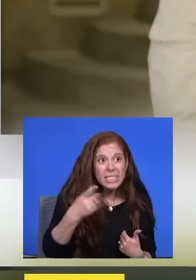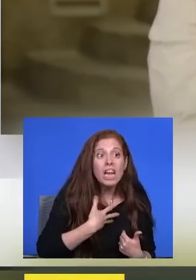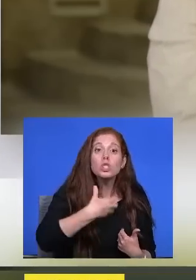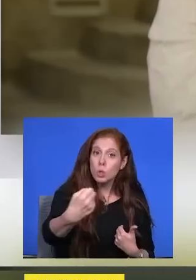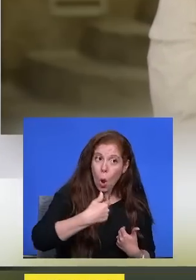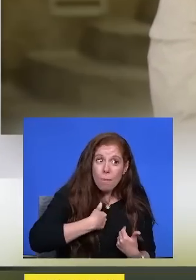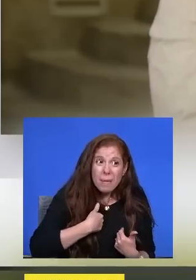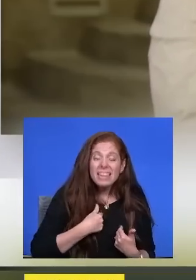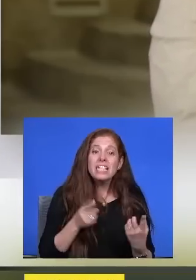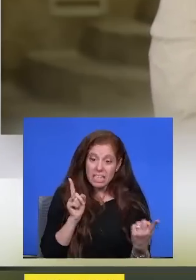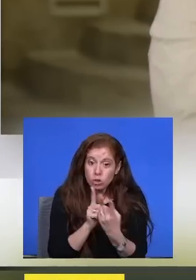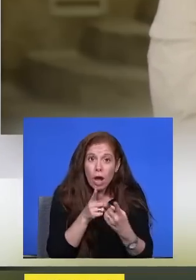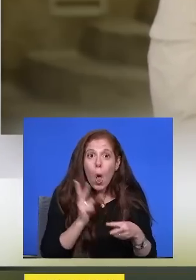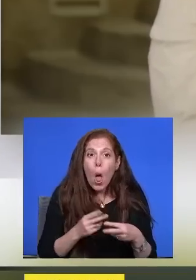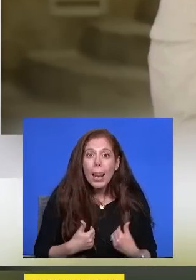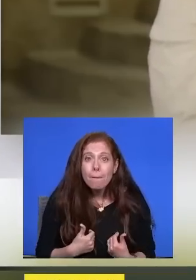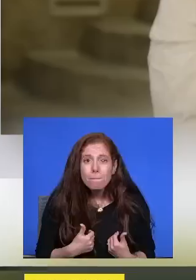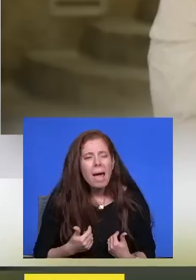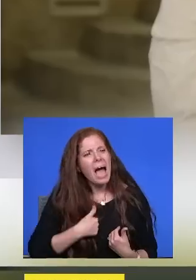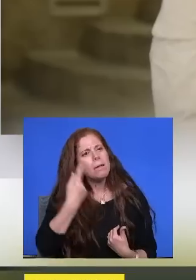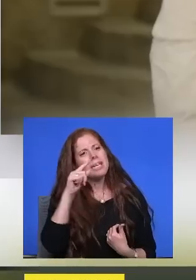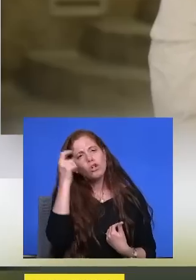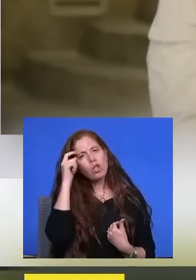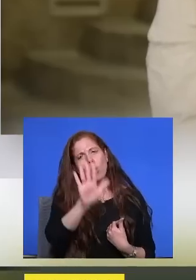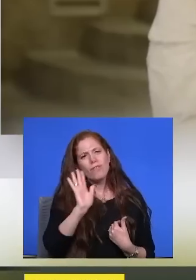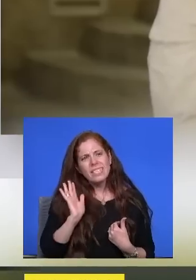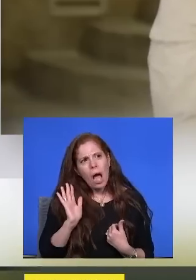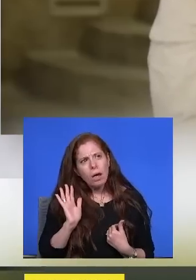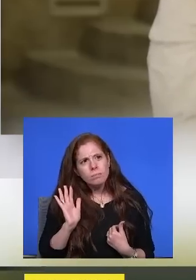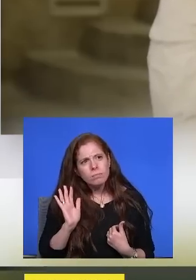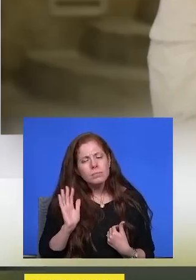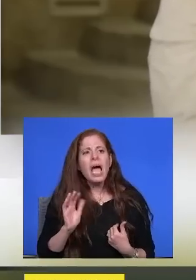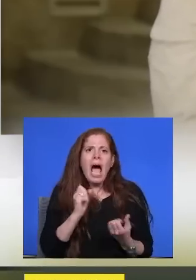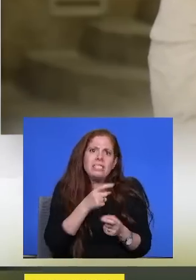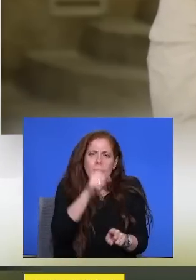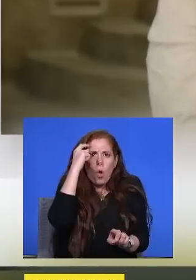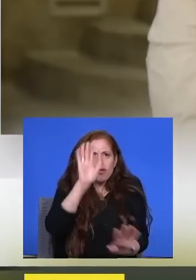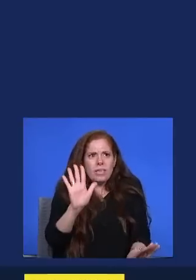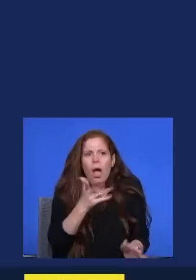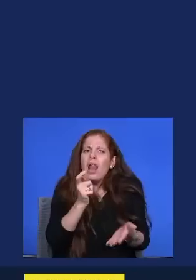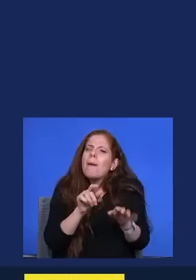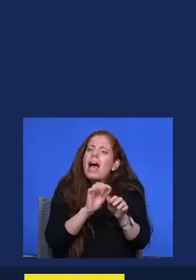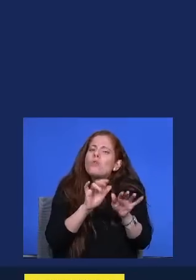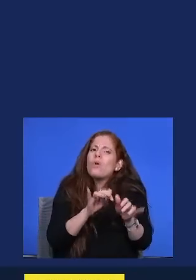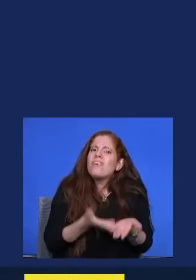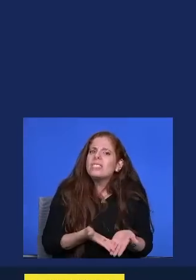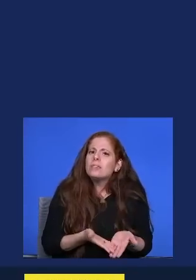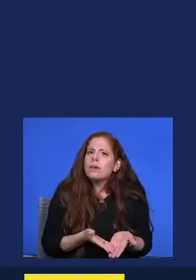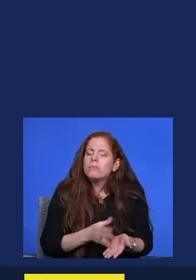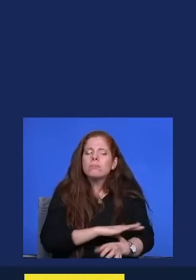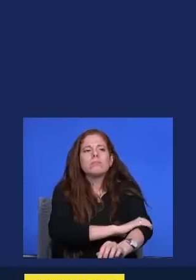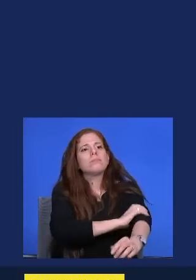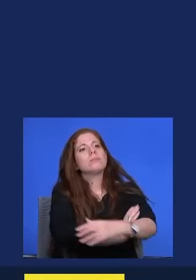ממני גישה לחולים? אני מניח שאת לא חושבת ככה. אז אם את לא חושבת ככה, למה את כותבת את זה? ובינתיים שרת ההסברה